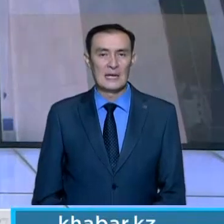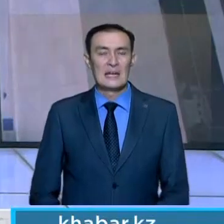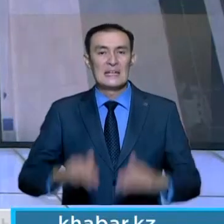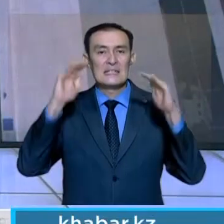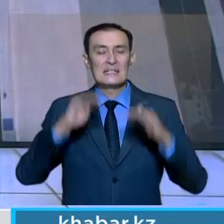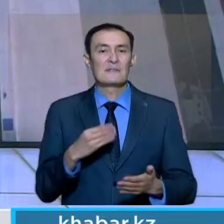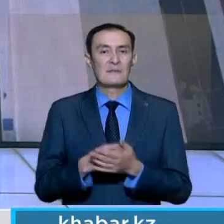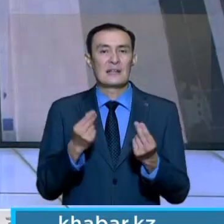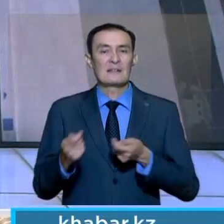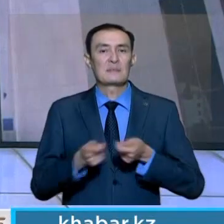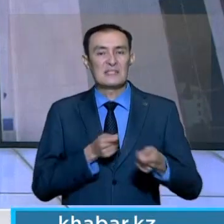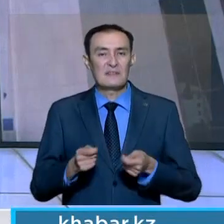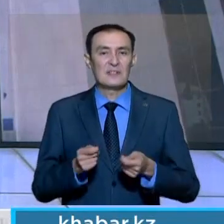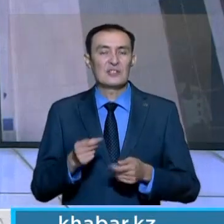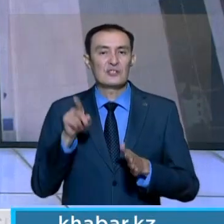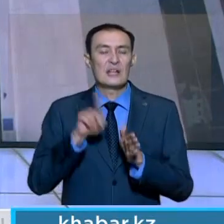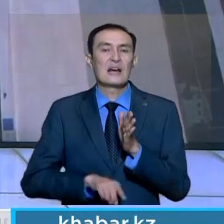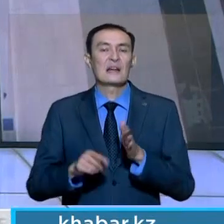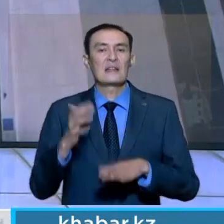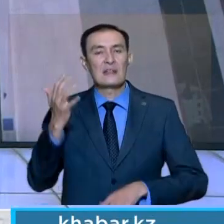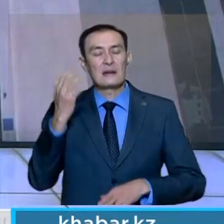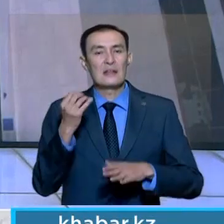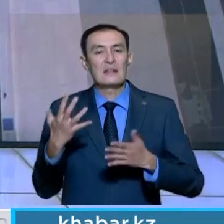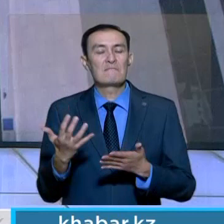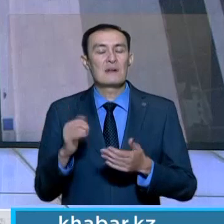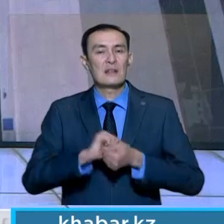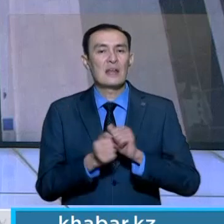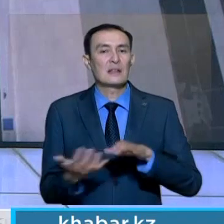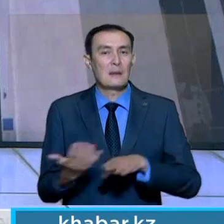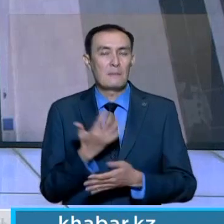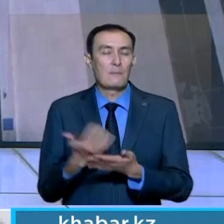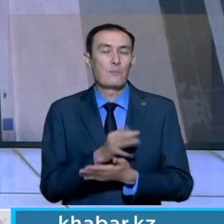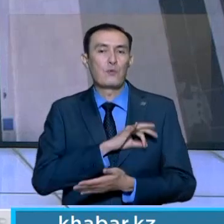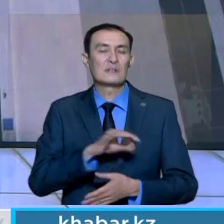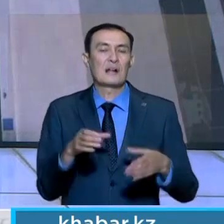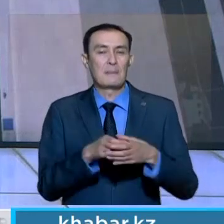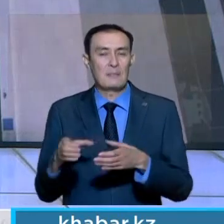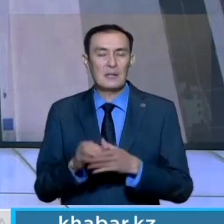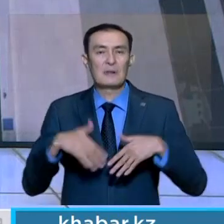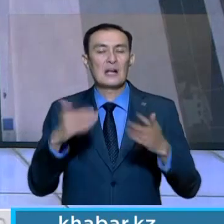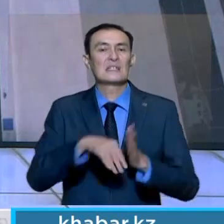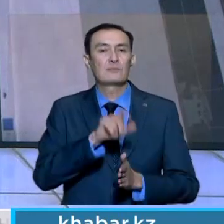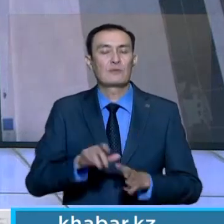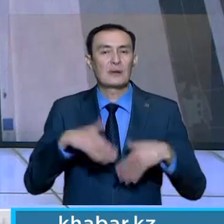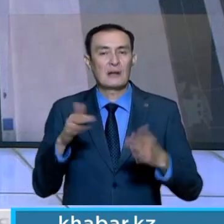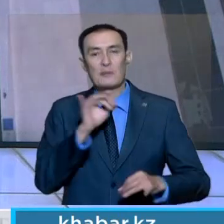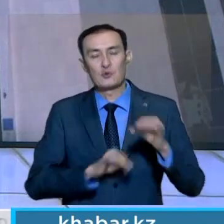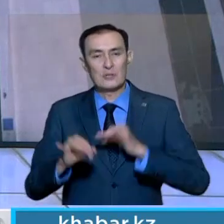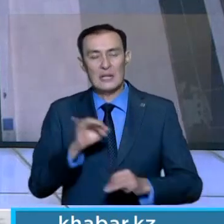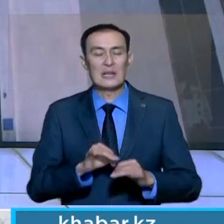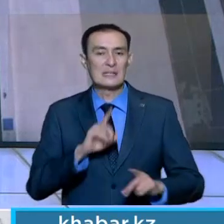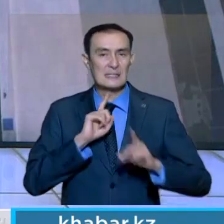Снизить финансовые и административные издержки для недропользователей предлагают депутаты Мажилиса. Соответствующий законопроект они рассмотрели